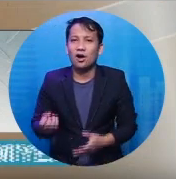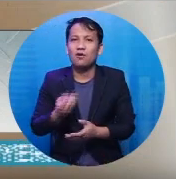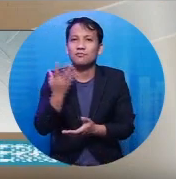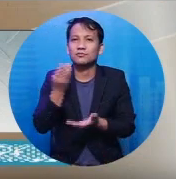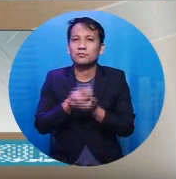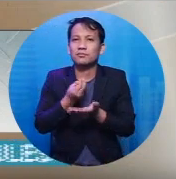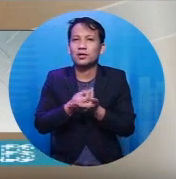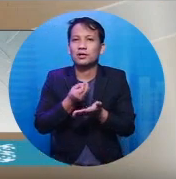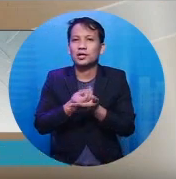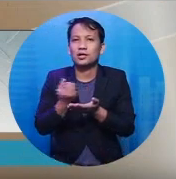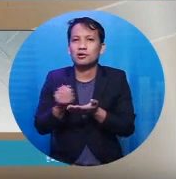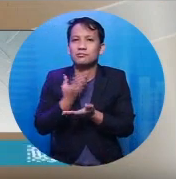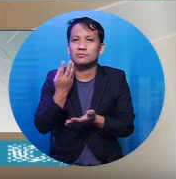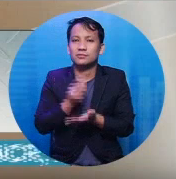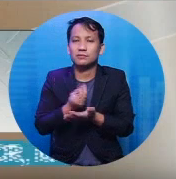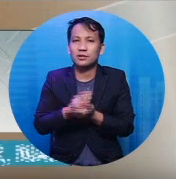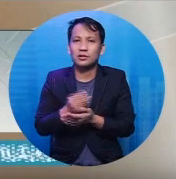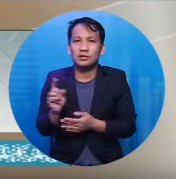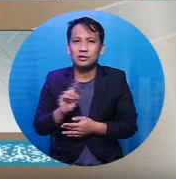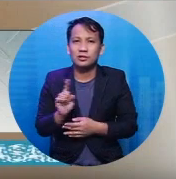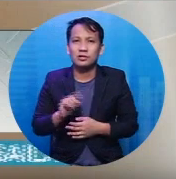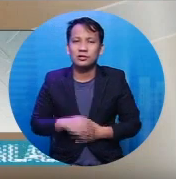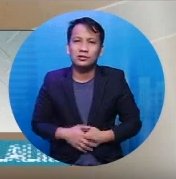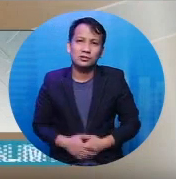pera? Yung pera lang, sir, talaga. Magkano, ma'am? Ay,